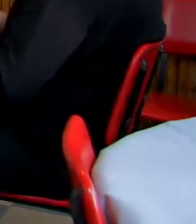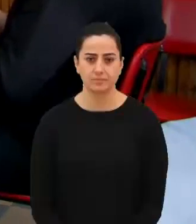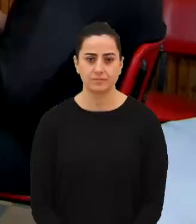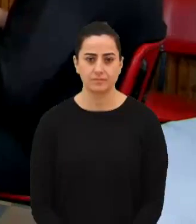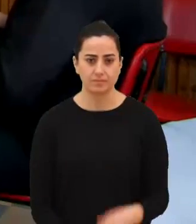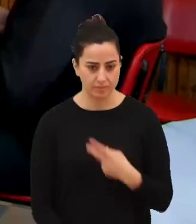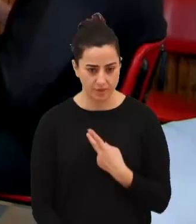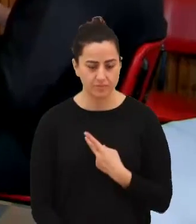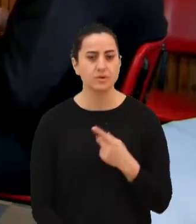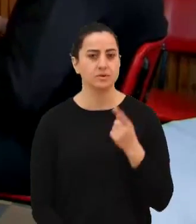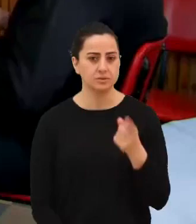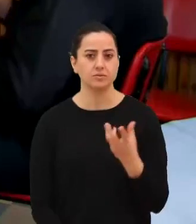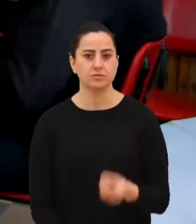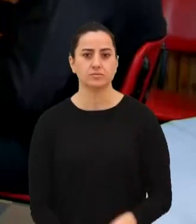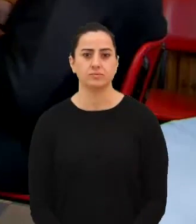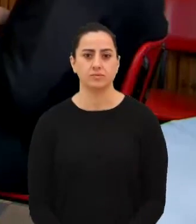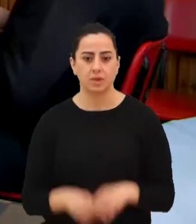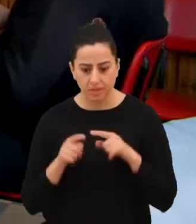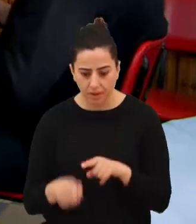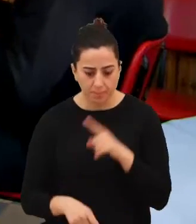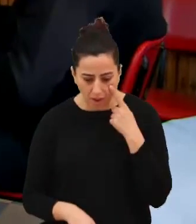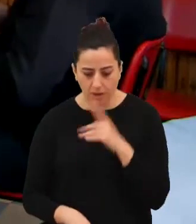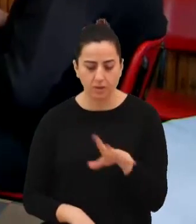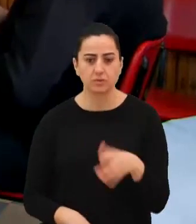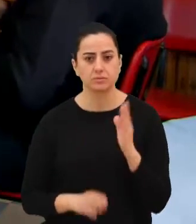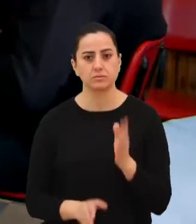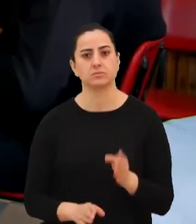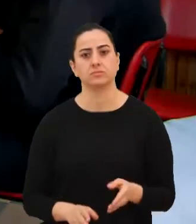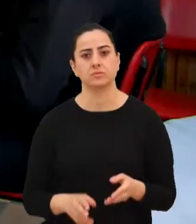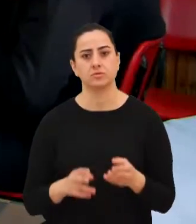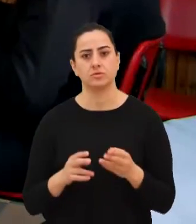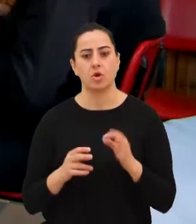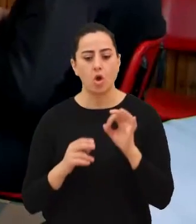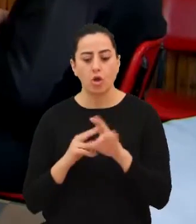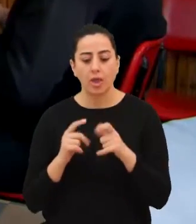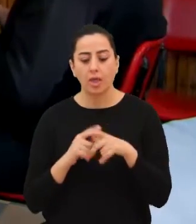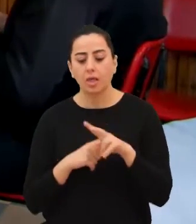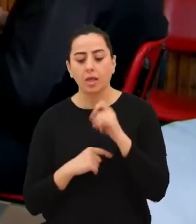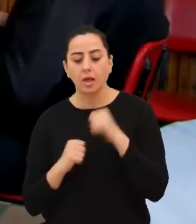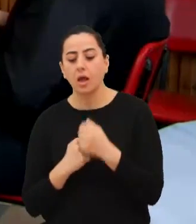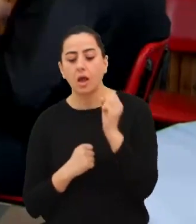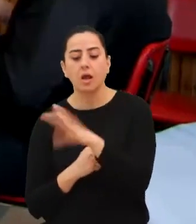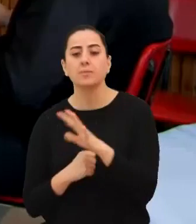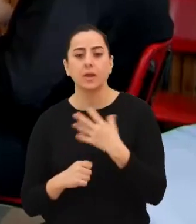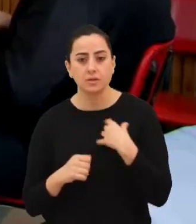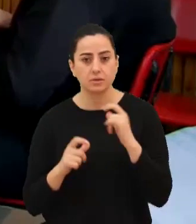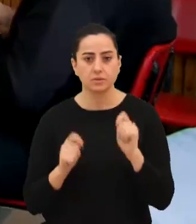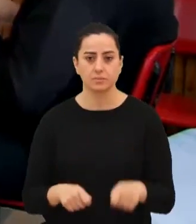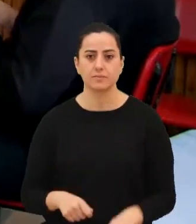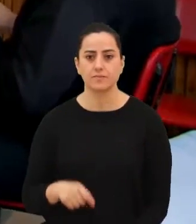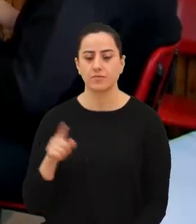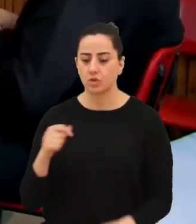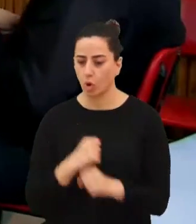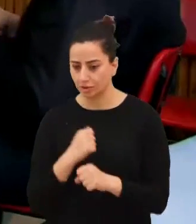Bu benim mi? Senin tabii oğlum. Biraz takip et taşlarını ya. Okeyini ters çevir, atma adama. Heh. Sen de göstermeye